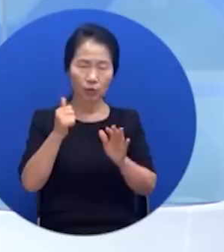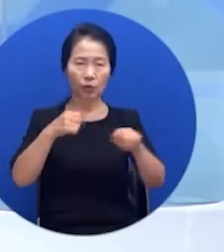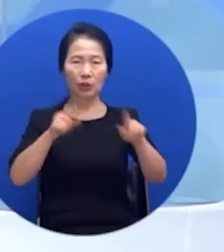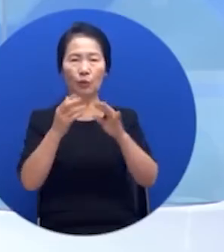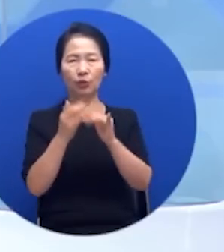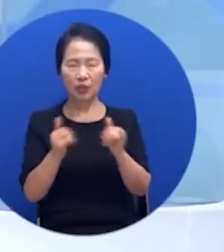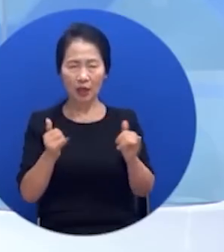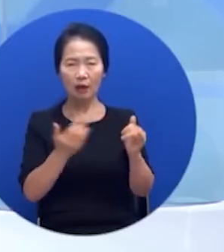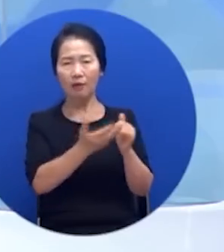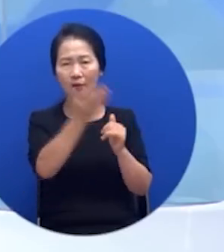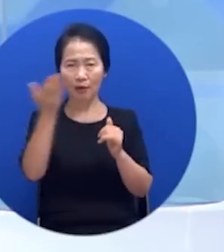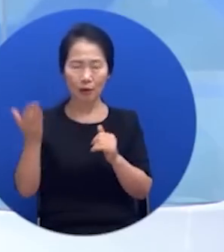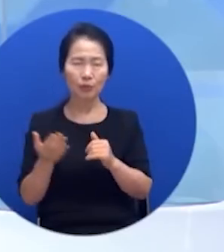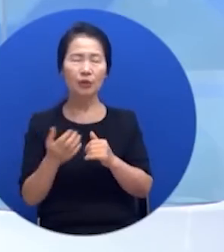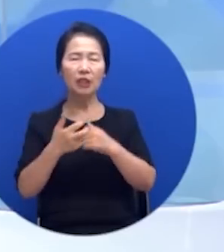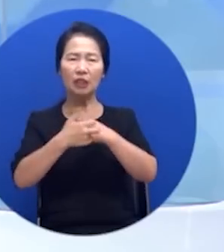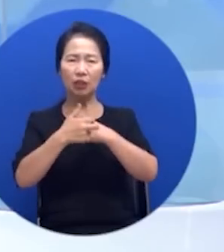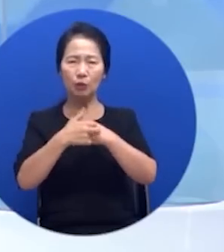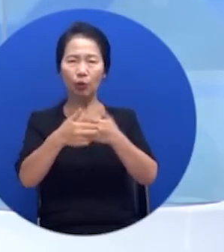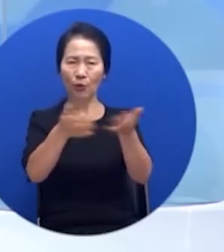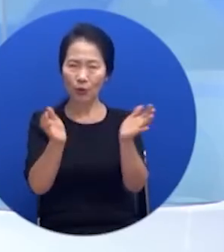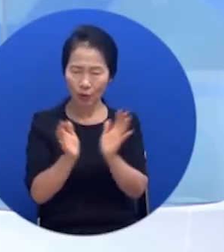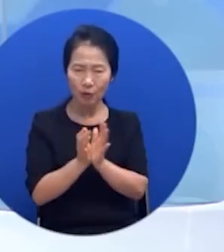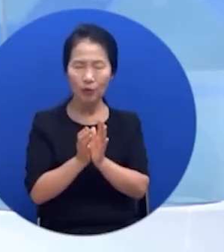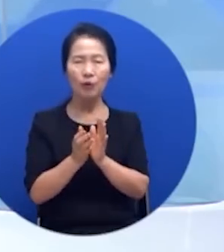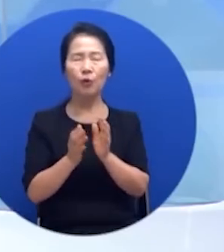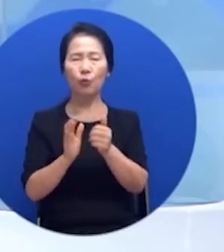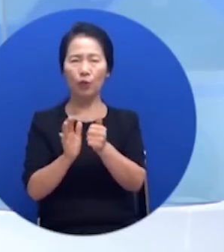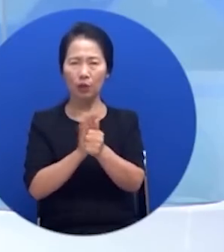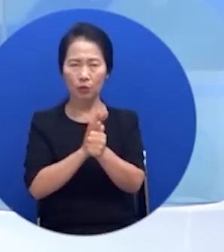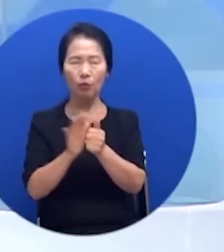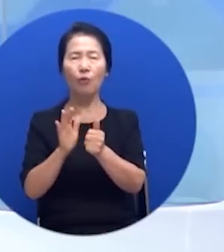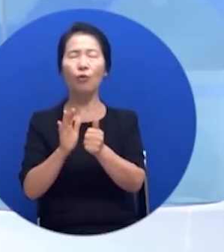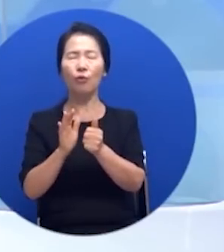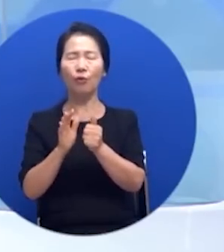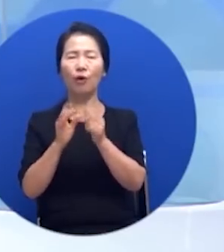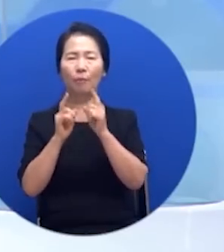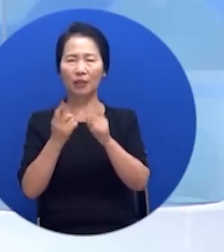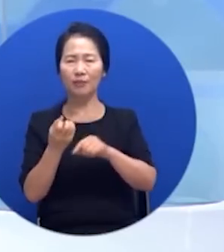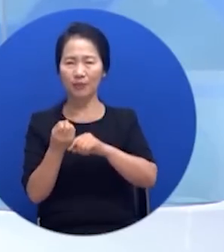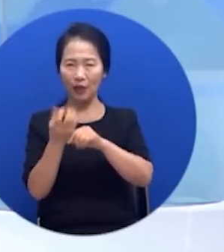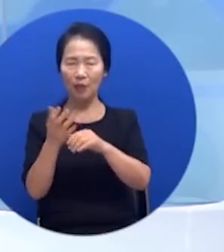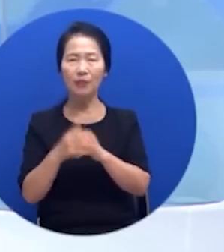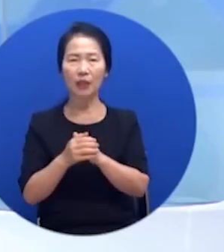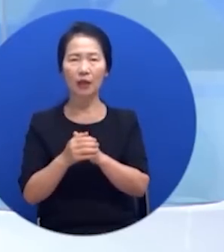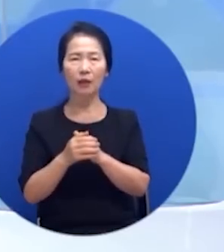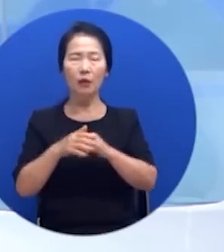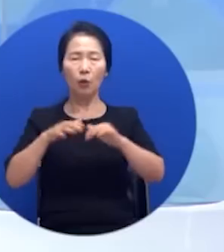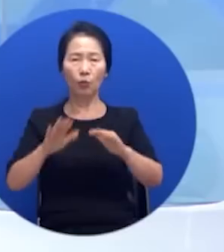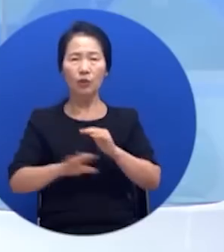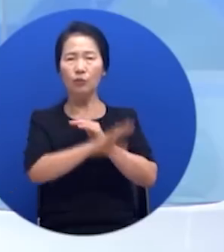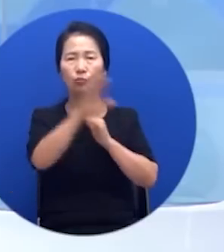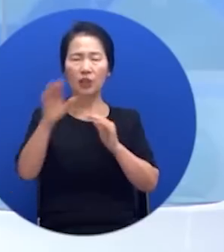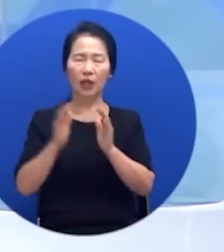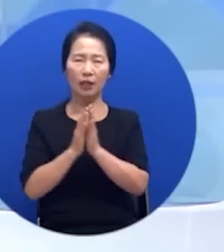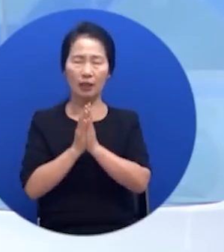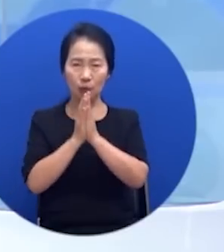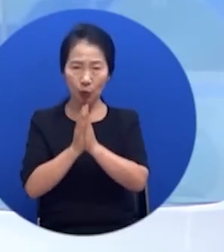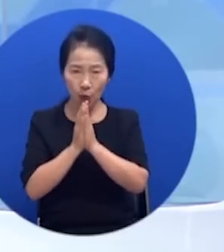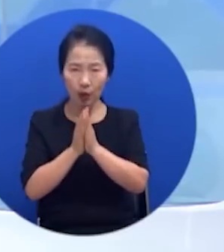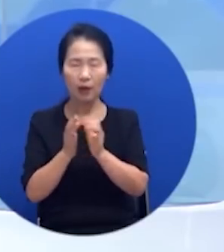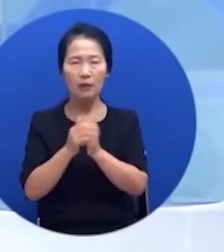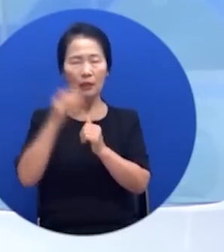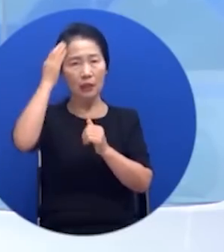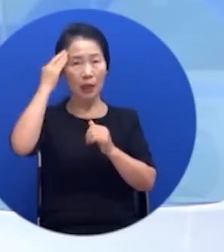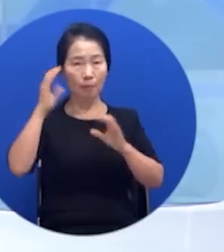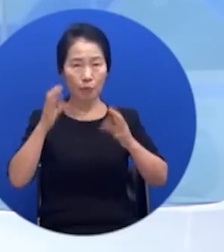분들, 그리고 의료진들에게 위로와 격려의 말씀을 진심으로 드리며 오늘 저희들이 드리는 기도가